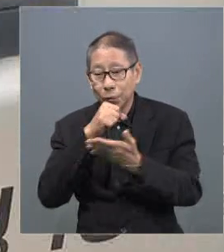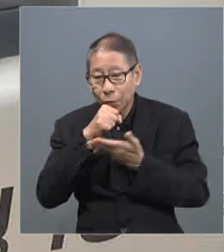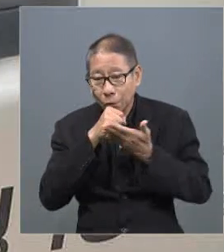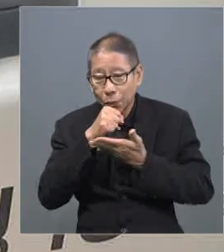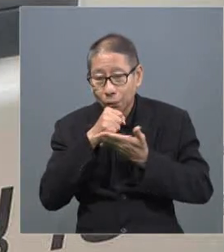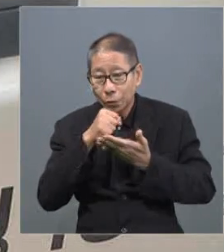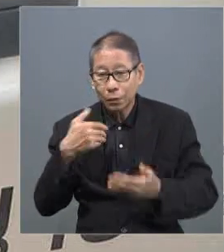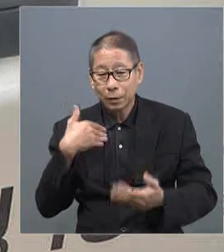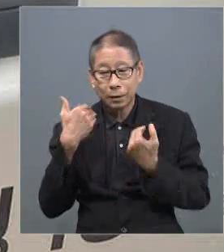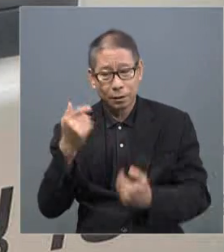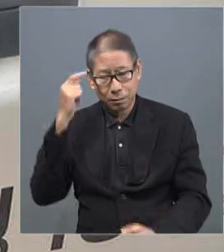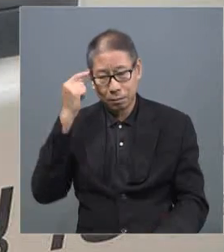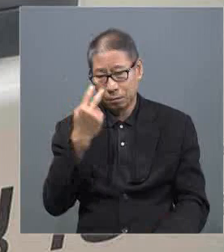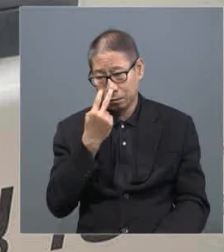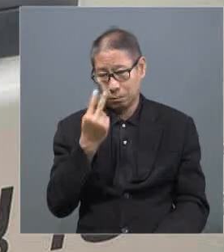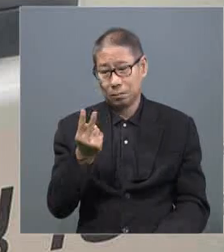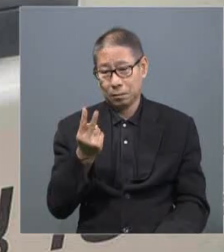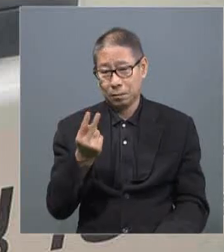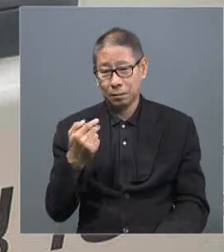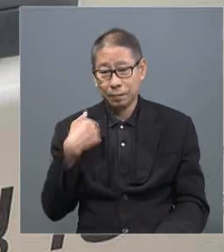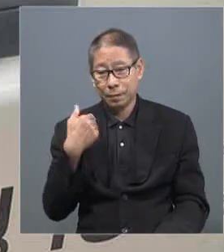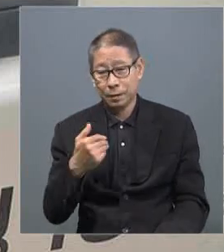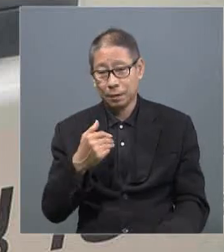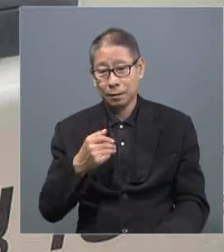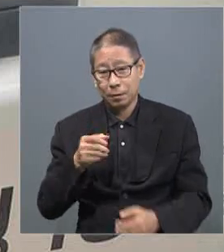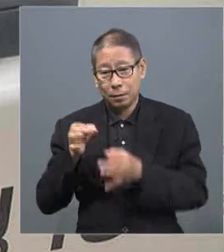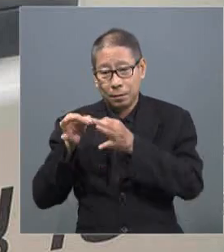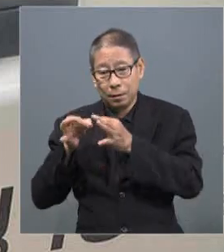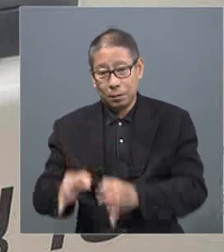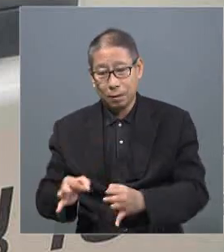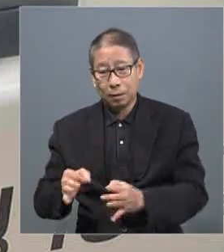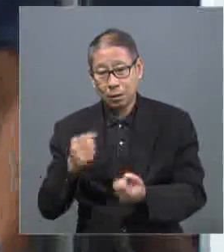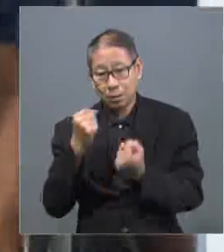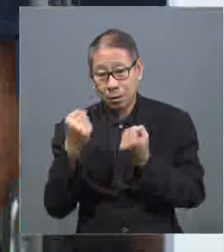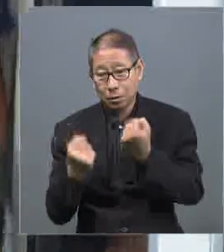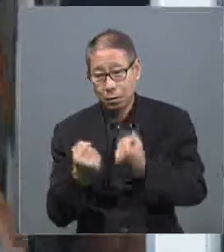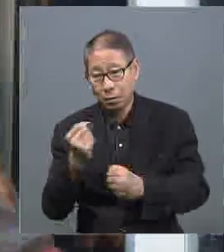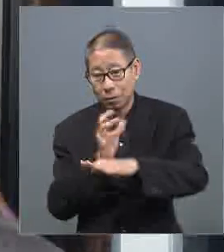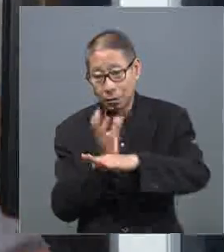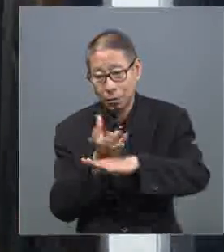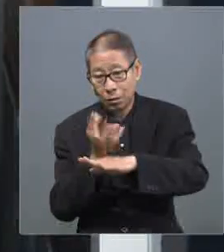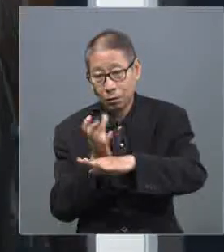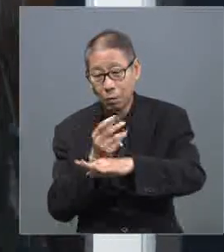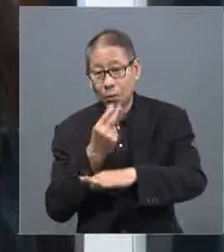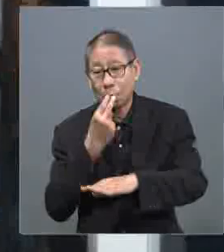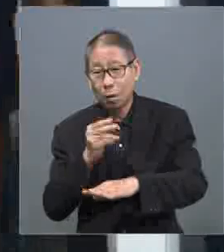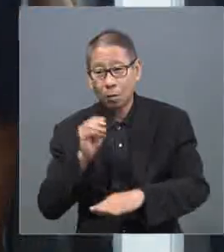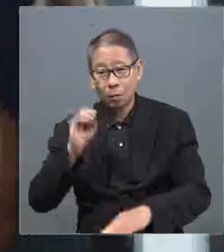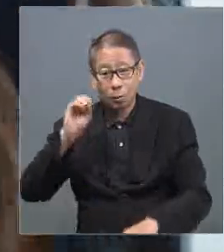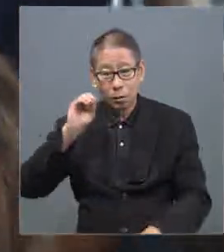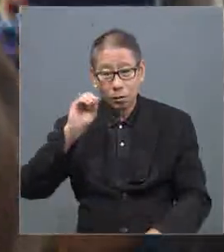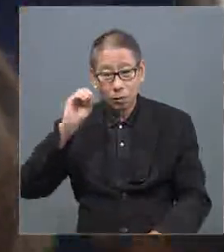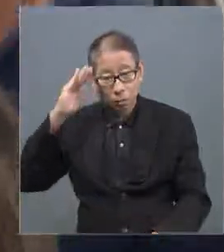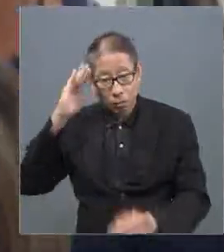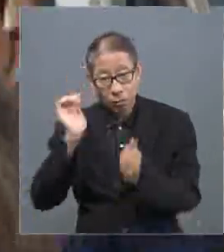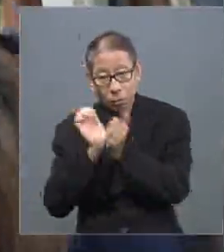พฤติกรรมก็ผิดสังเกตตัวเองก็เลยตัดสินใจเข้าไปในรถแล้วก็วิทยุแจ้งให้ตำรวจสายตรวจไปในที่เกิดเหตุเพื่อมาช่วยสังเกตการ